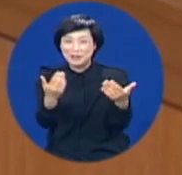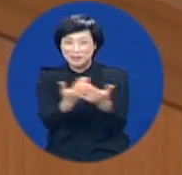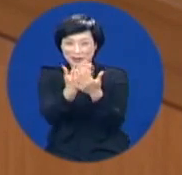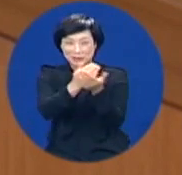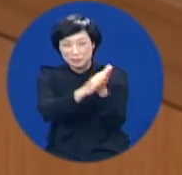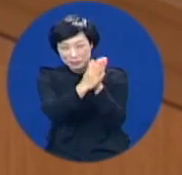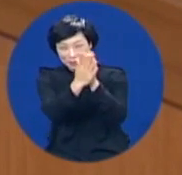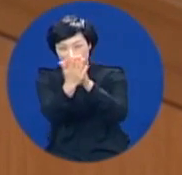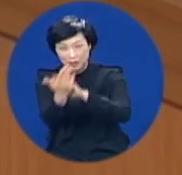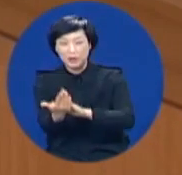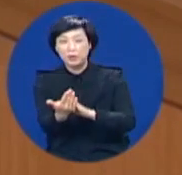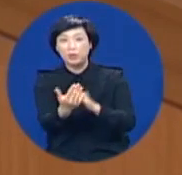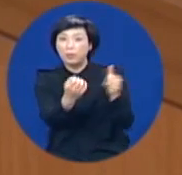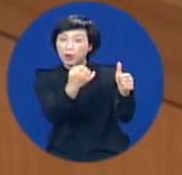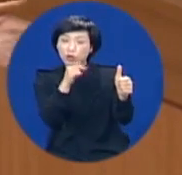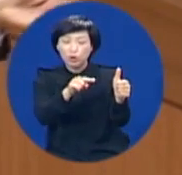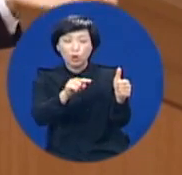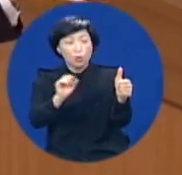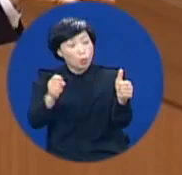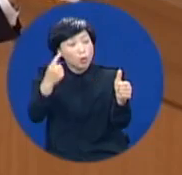어디서? 세 번만 물으면